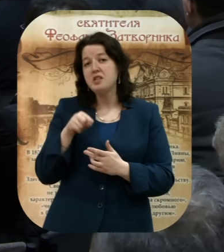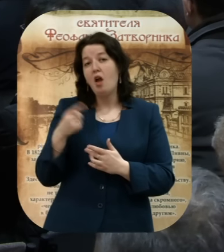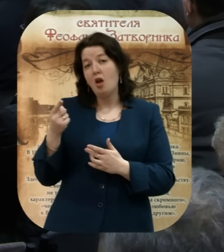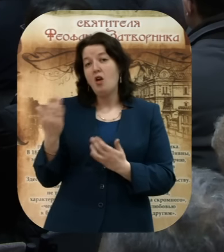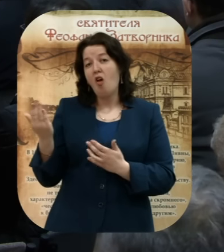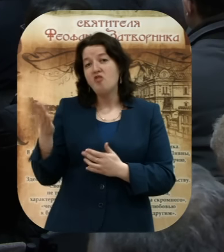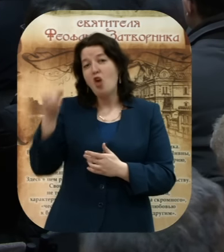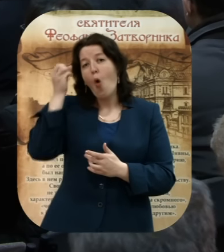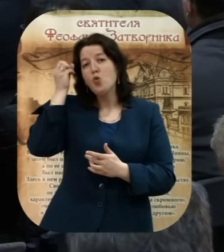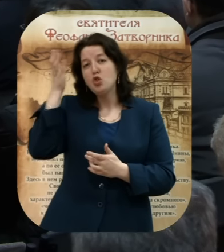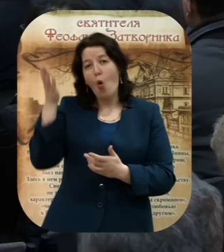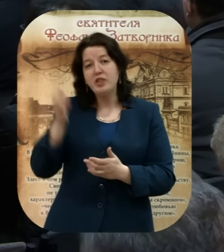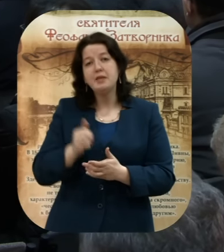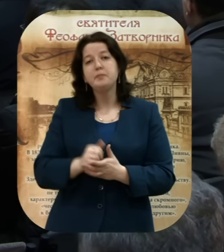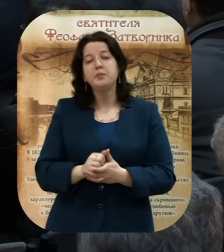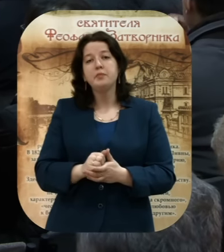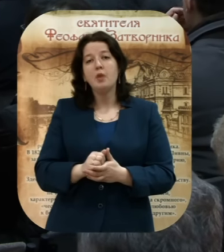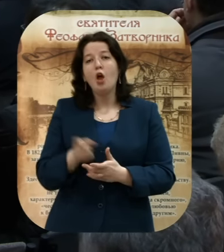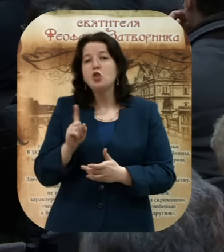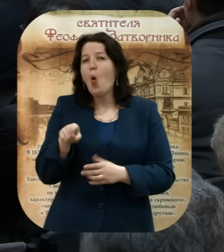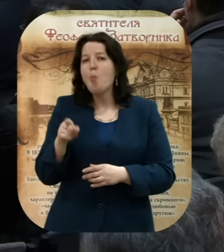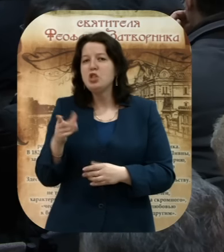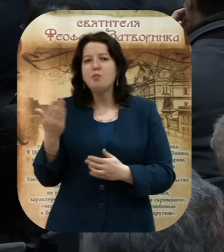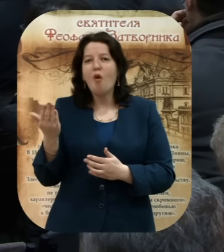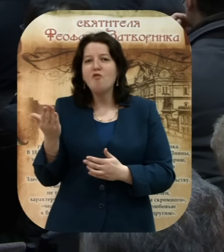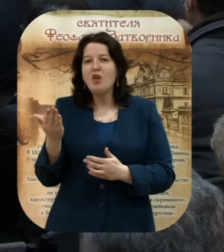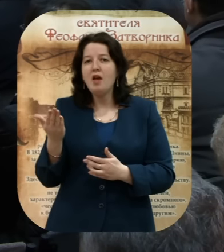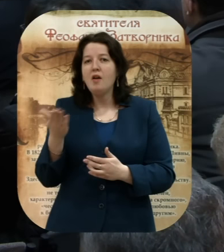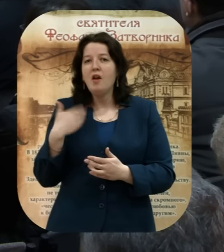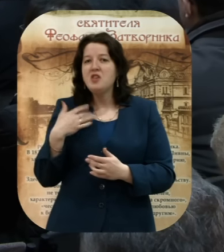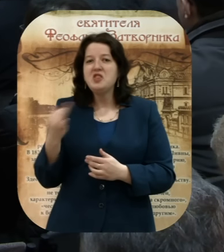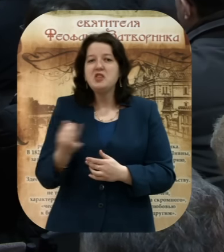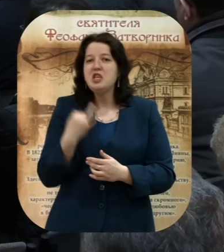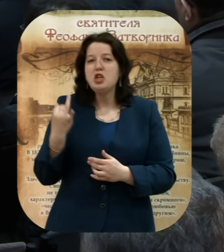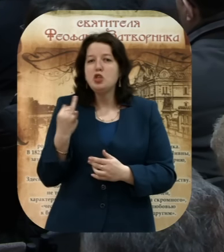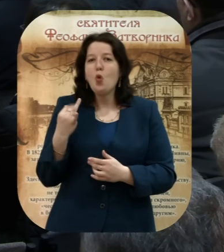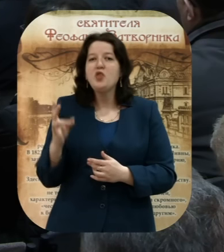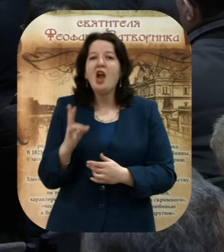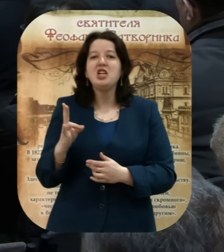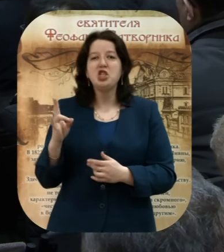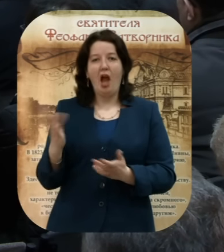ученый. Но почему не заинтересуетесь христианством?